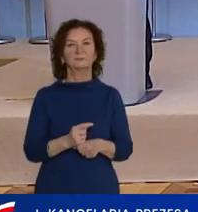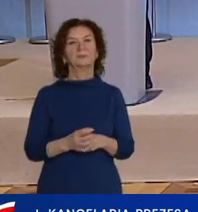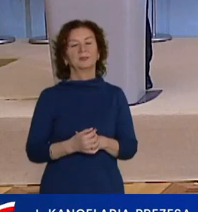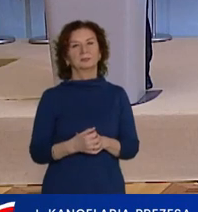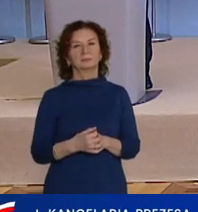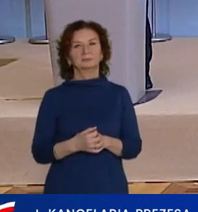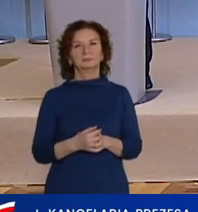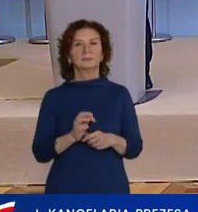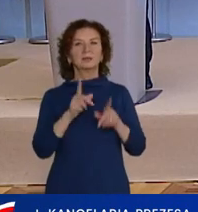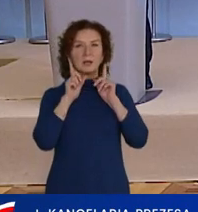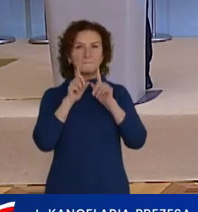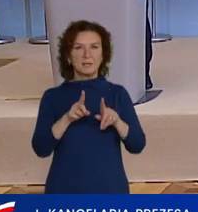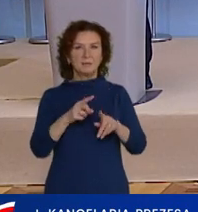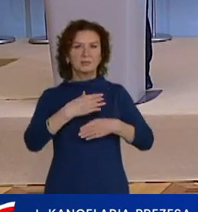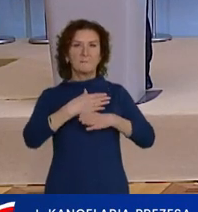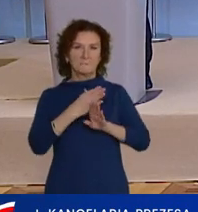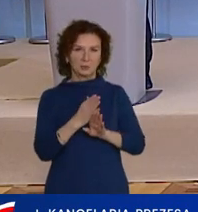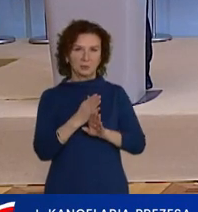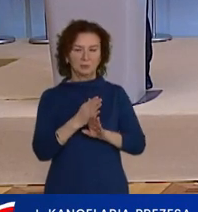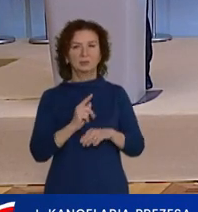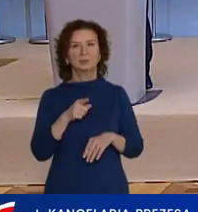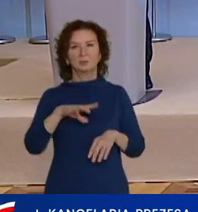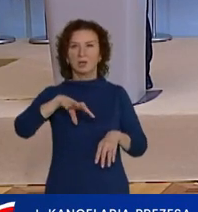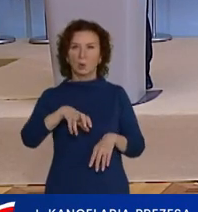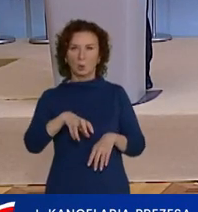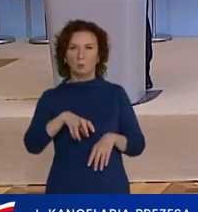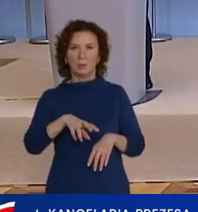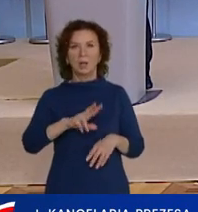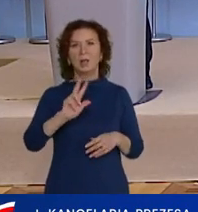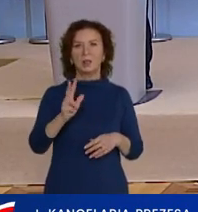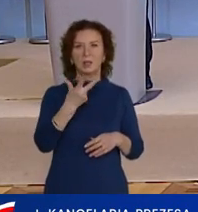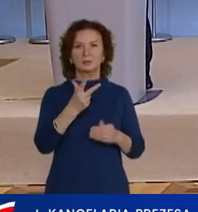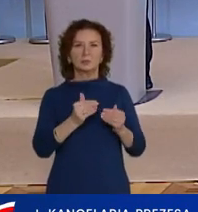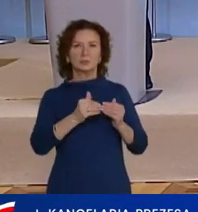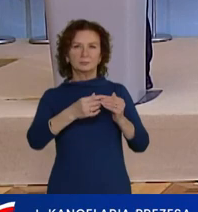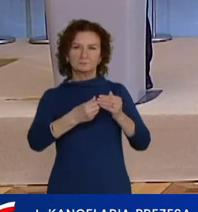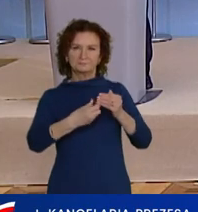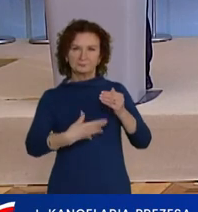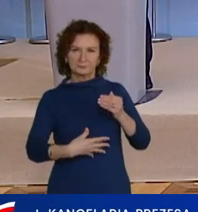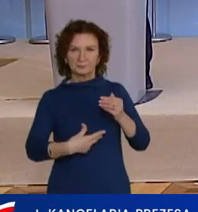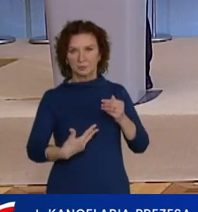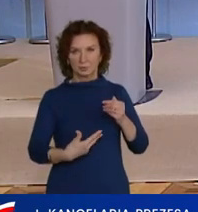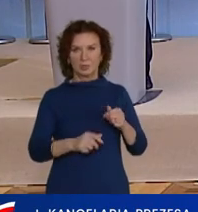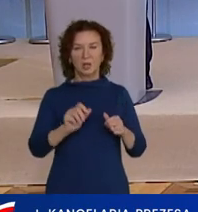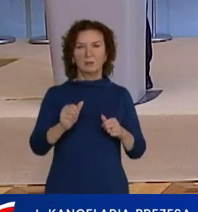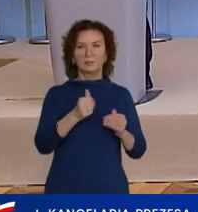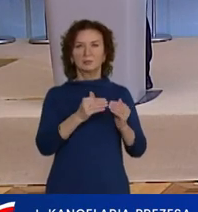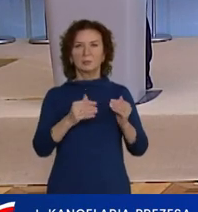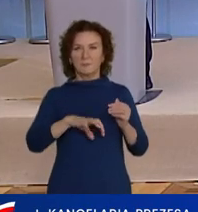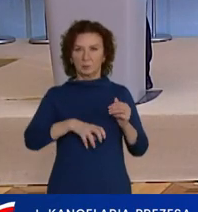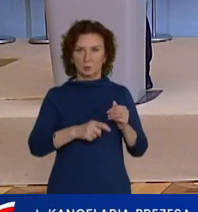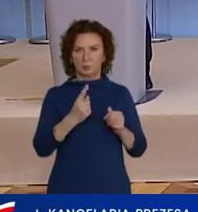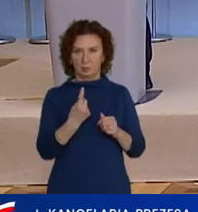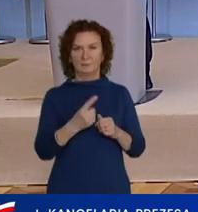szczepień. Tak naprawdę podzieliliśmy sobie tę grupę na trzy podgrupy. W pierwszej podgrupie, która będzie